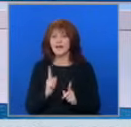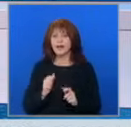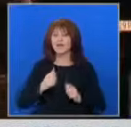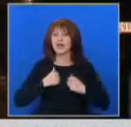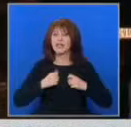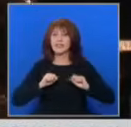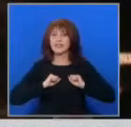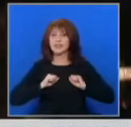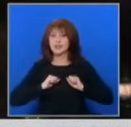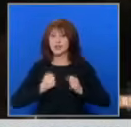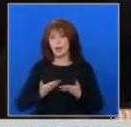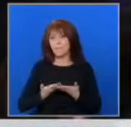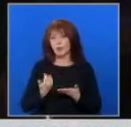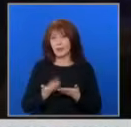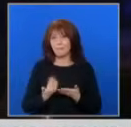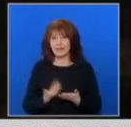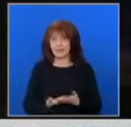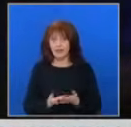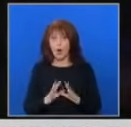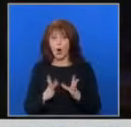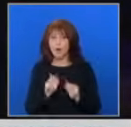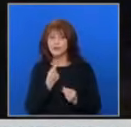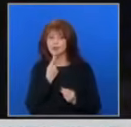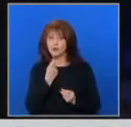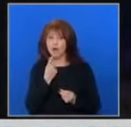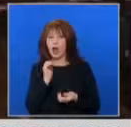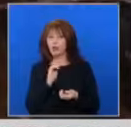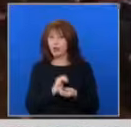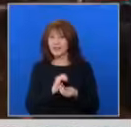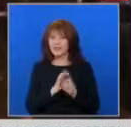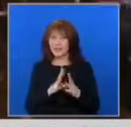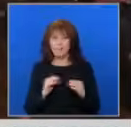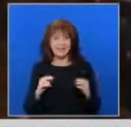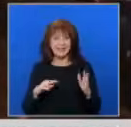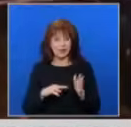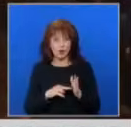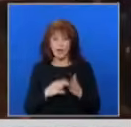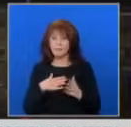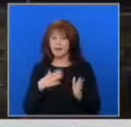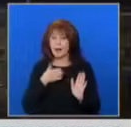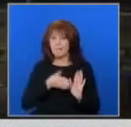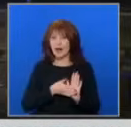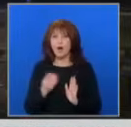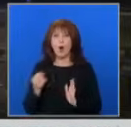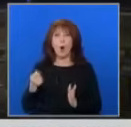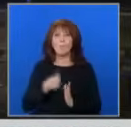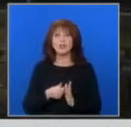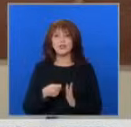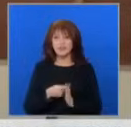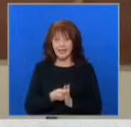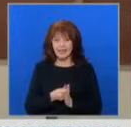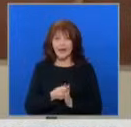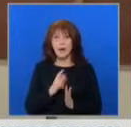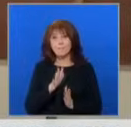потребителите. Според общите условия на дружествата, домакинствата, останали без ток, имат право на обезщетения при определени